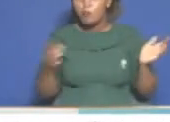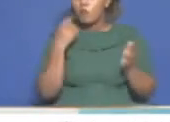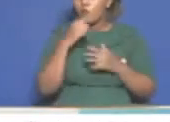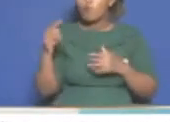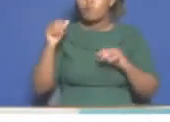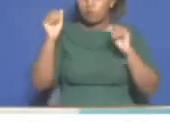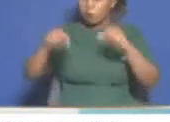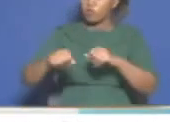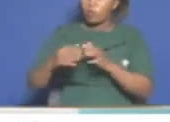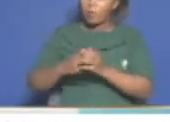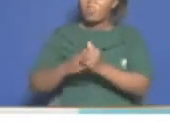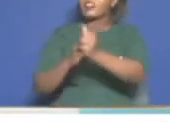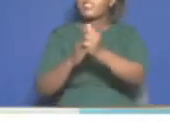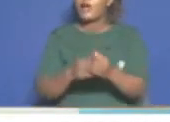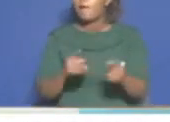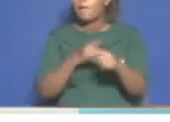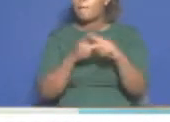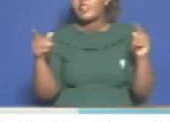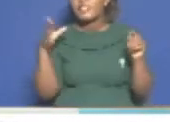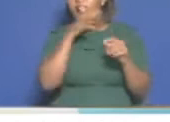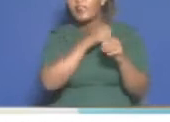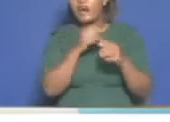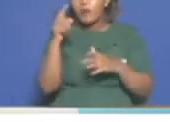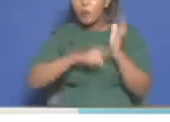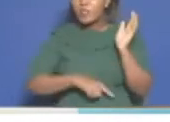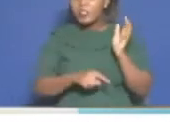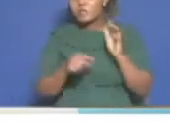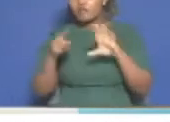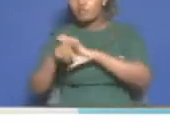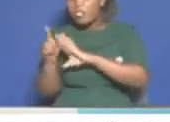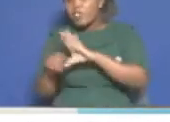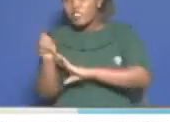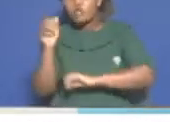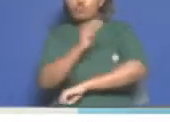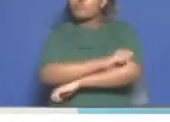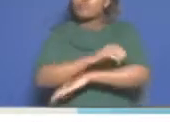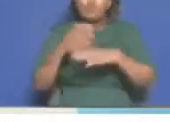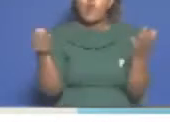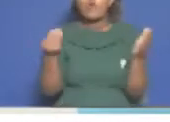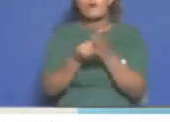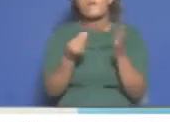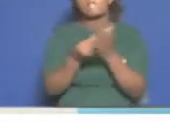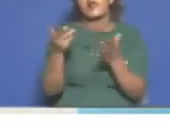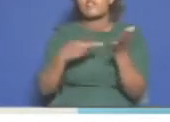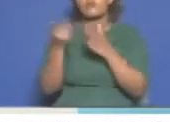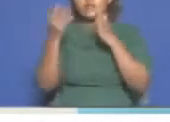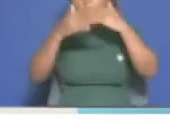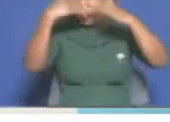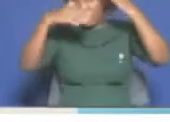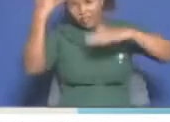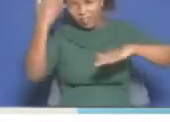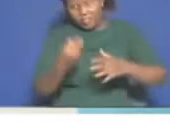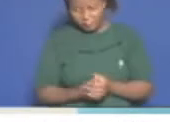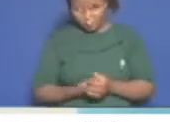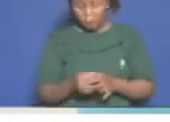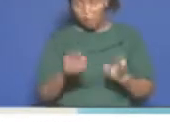wa kuongoza lakini amekosa njia ya kwenda shuleni ama amekosa ufadhili ama karo ya kwenda shuleni. Na umeona Nancy